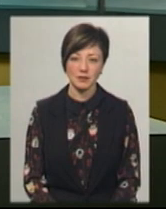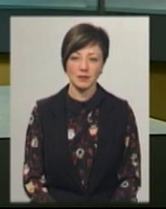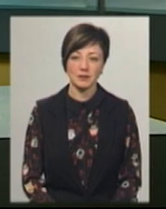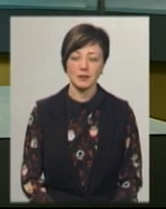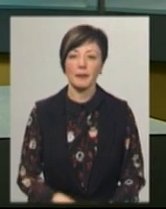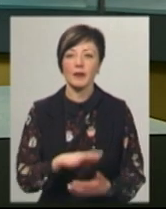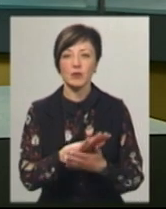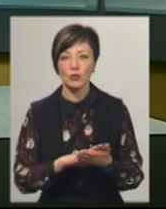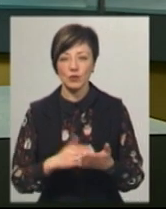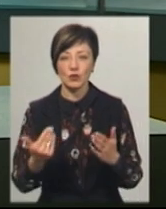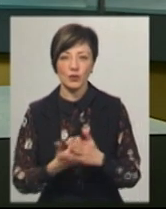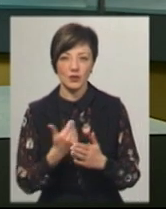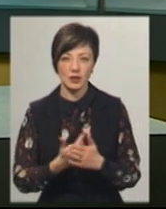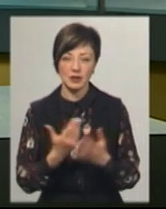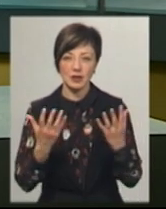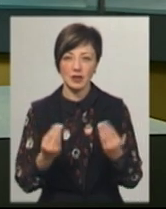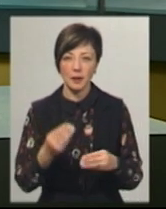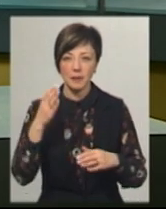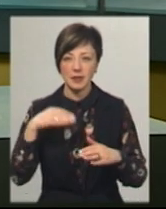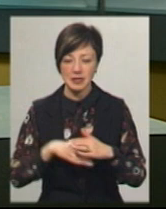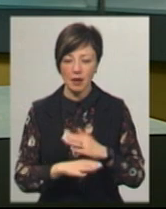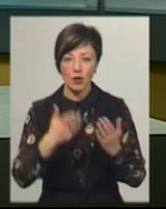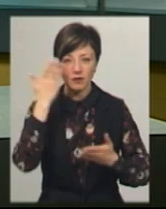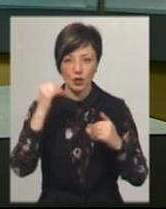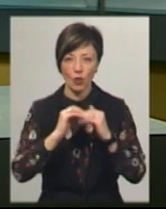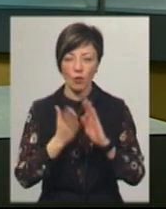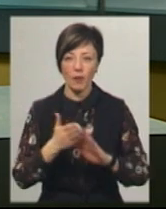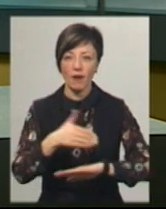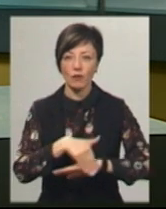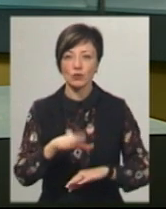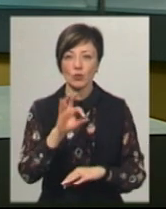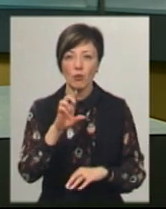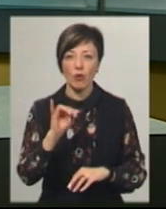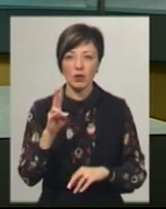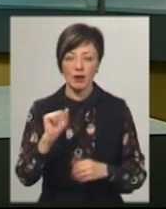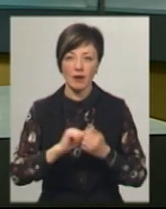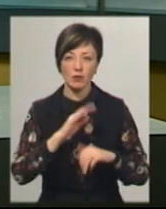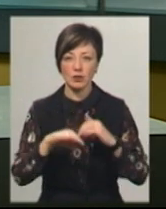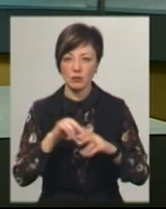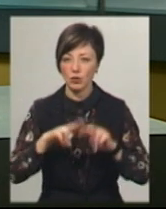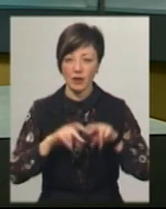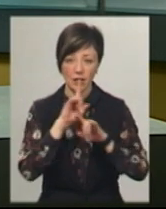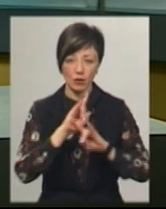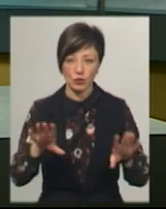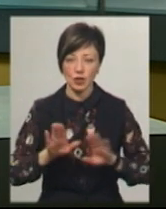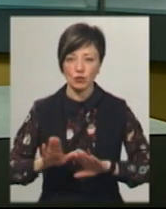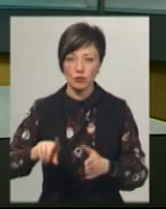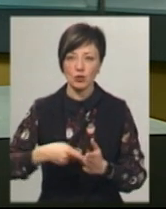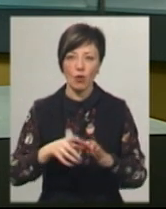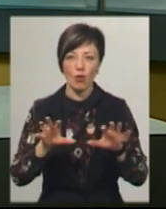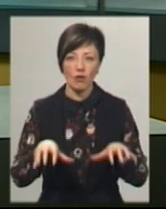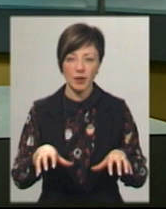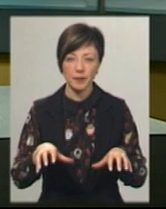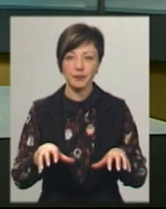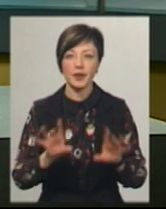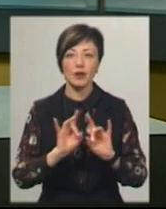Ми продовжуємо інформаційний випуск. Підземний розважальний комплекс на вулиці Соборній у Кам'янці-Подільському не будуватимуть. Заступник міського голови